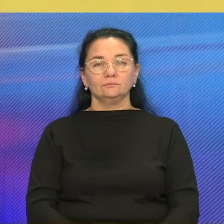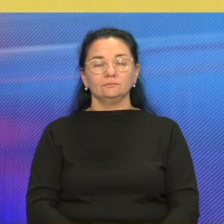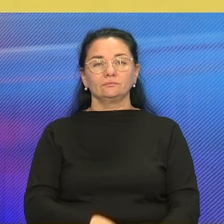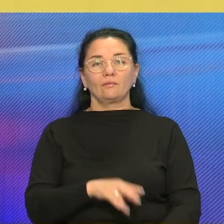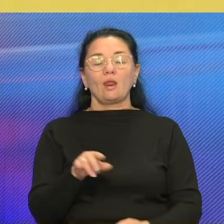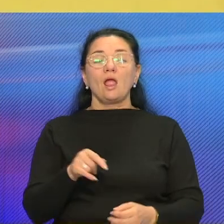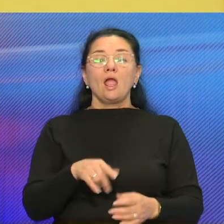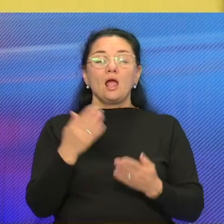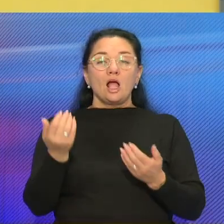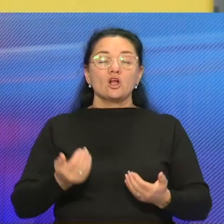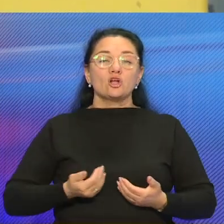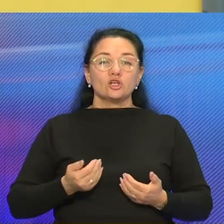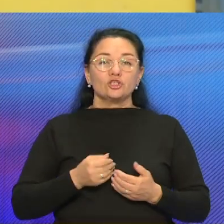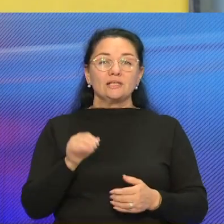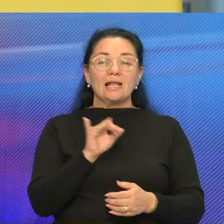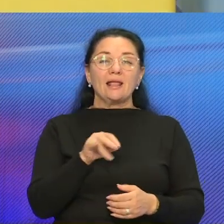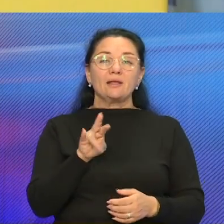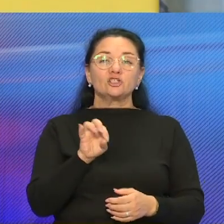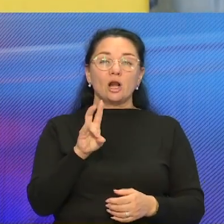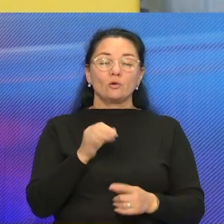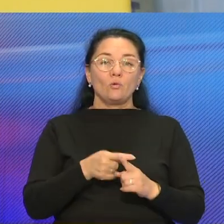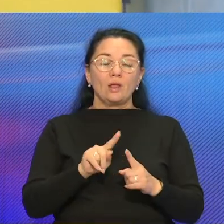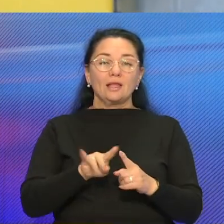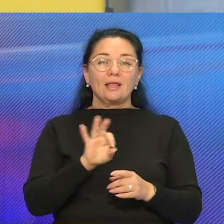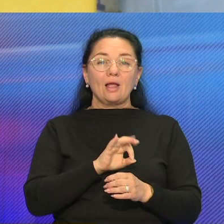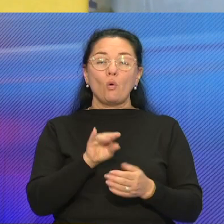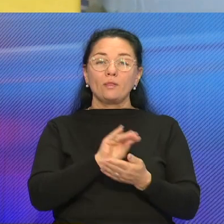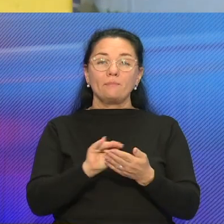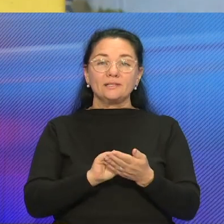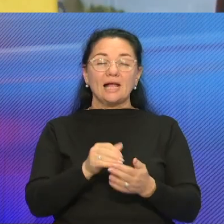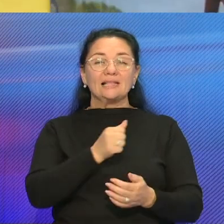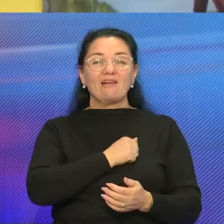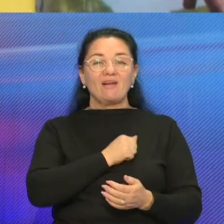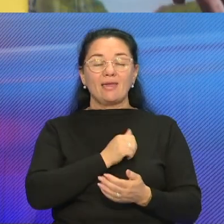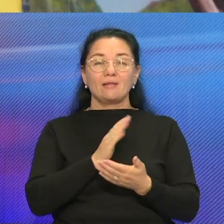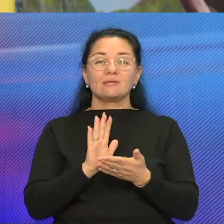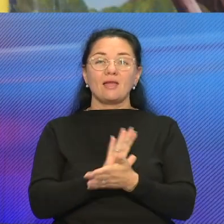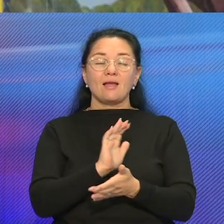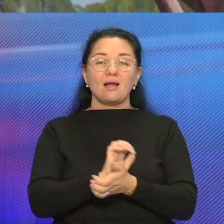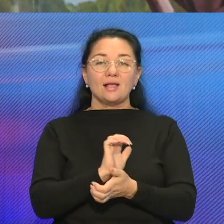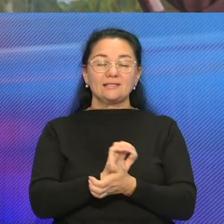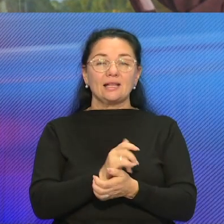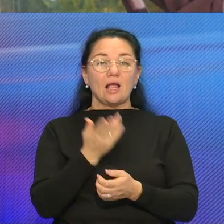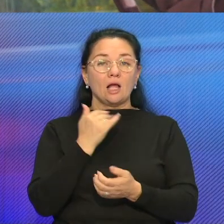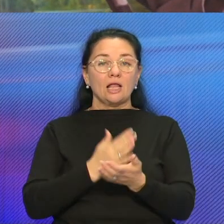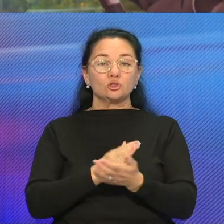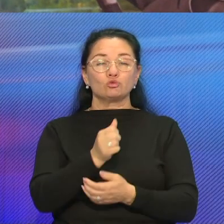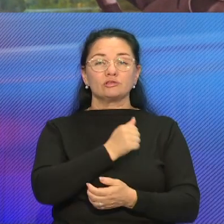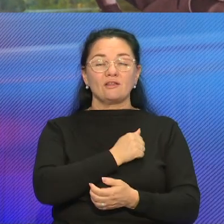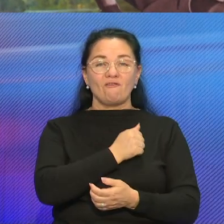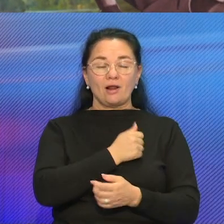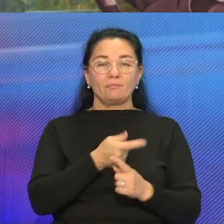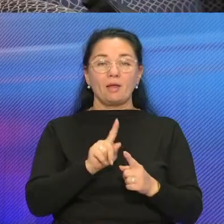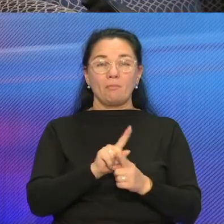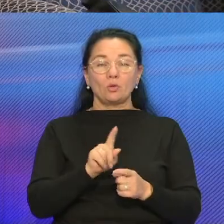Биография Василя Ширко насычена працей со словом. Ён писал для военной газеты подчас службы у армии, потом публиковався у